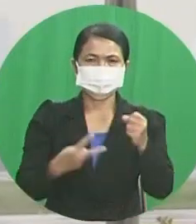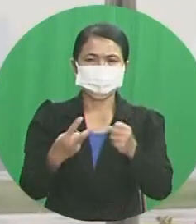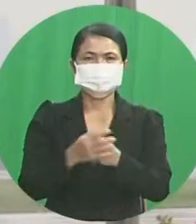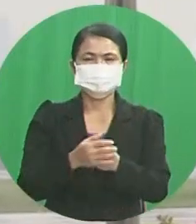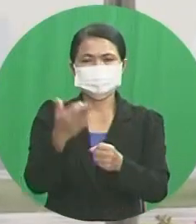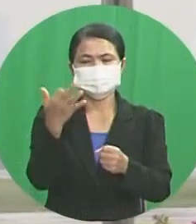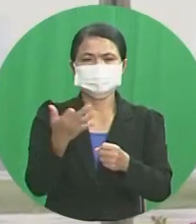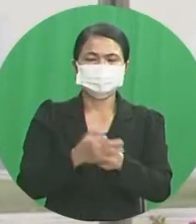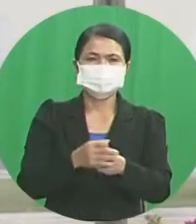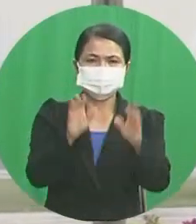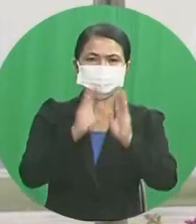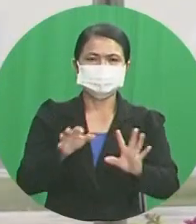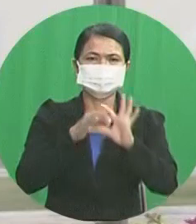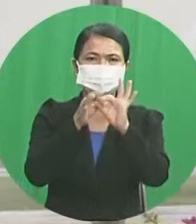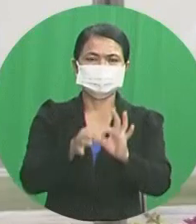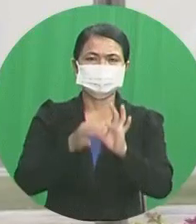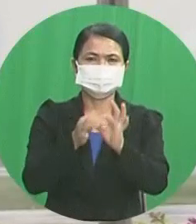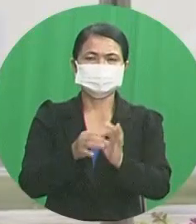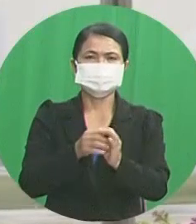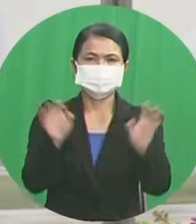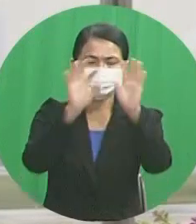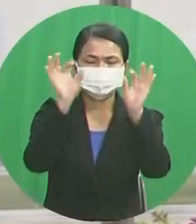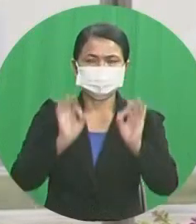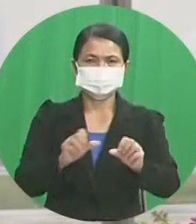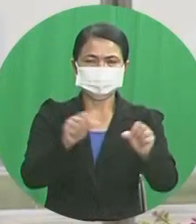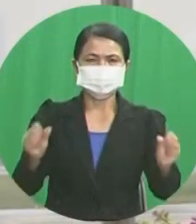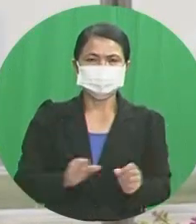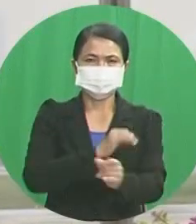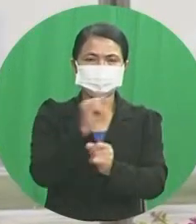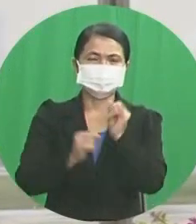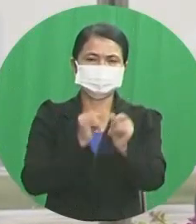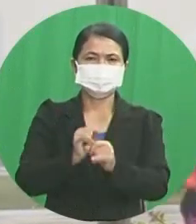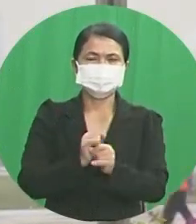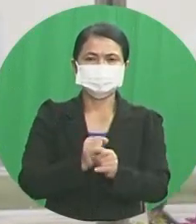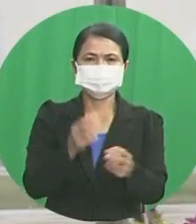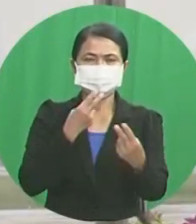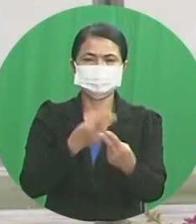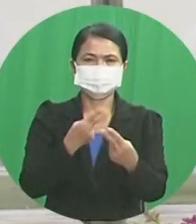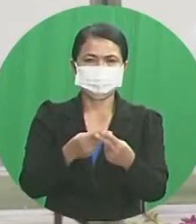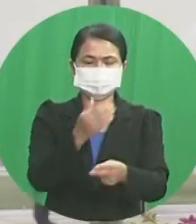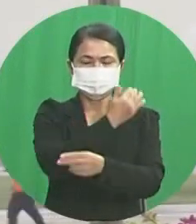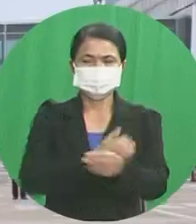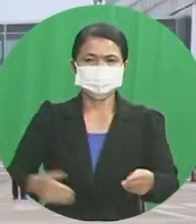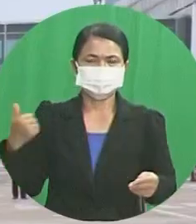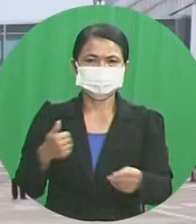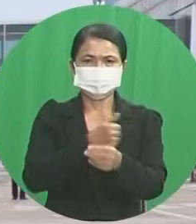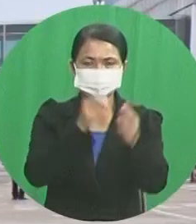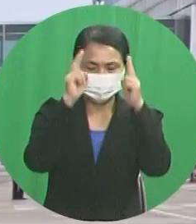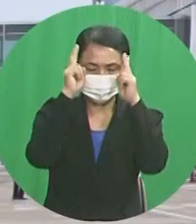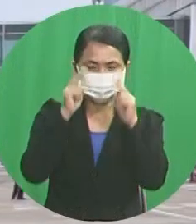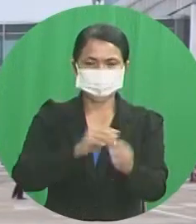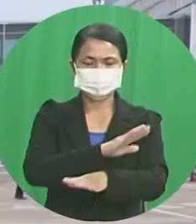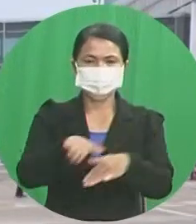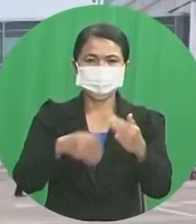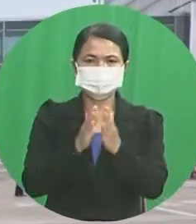ទី8ជំរុញកិច្ចសហប្រតិបត្តិការលើវេទិកាតំបន់និងអន្តរជាតិជាការឆ្លើយតបសម្ដេចតេជោហ៊ុនសែនបានថ្លែងអំណរគុ